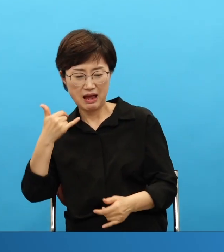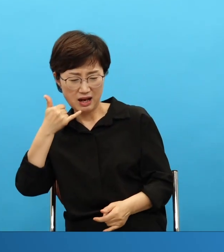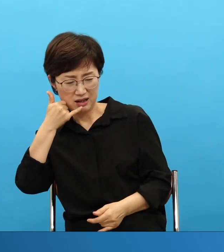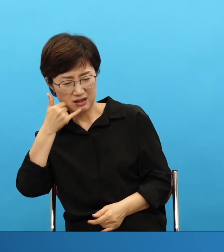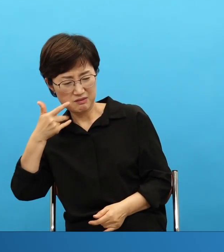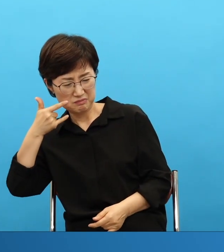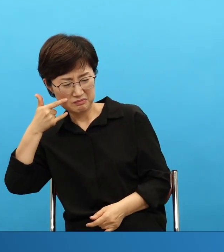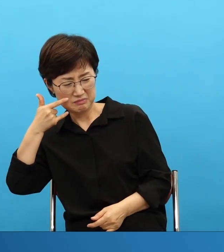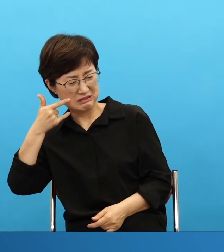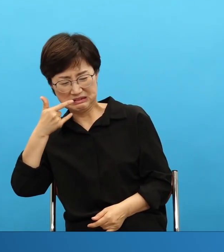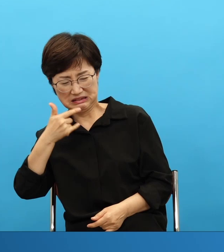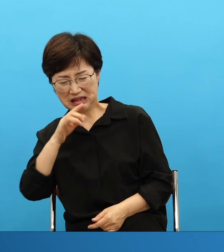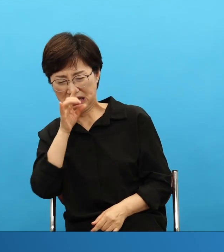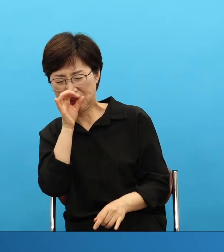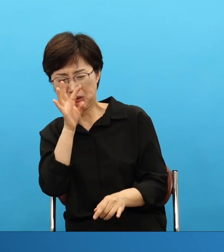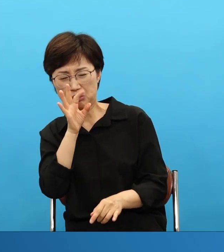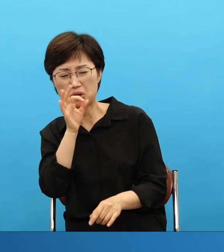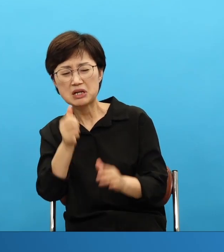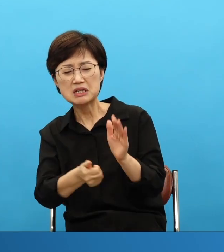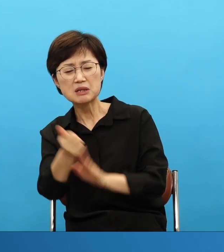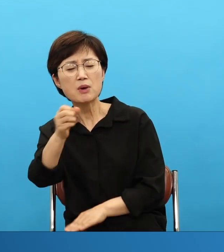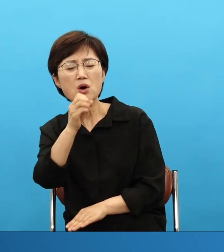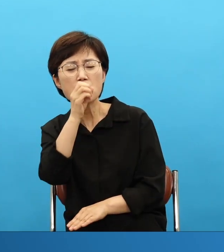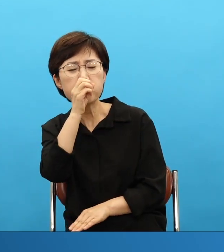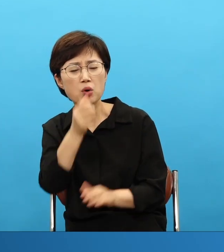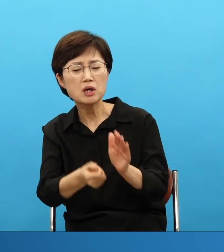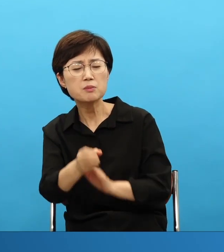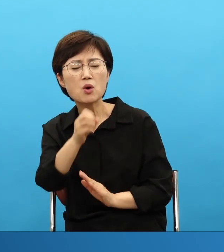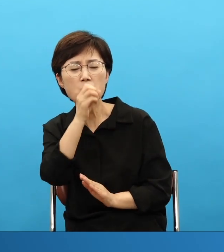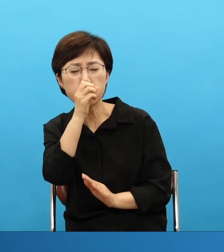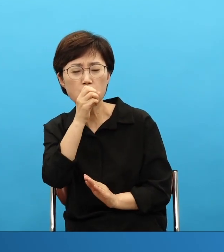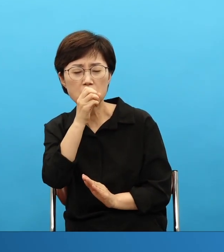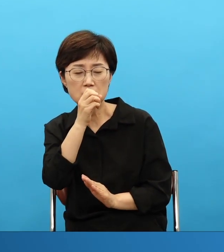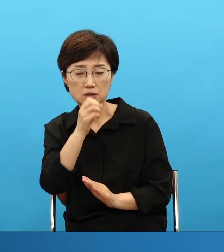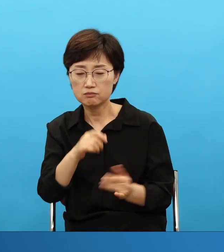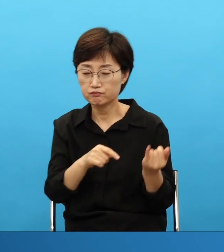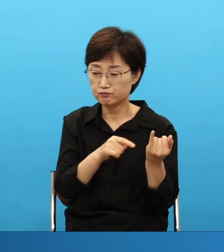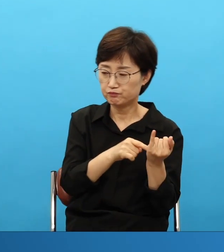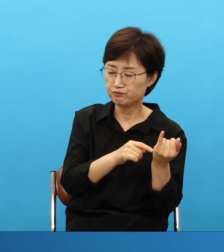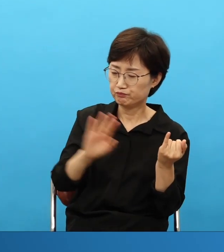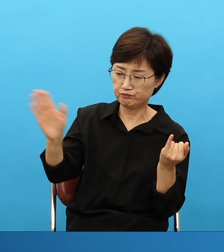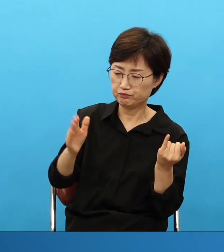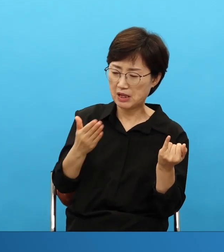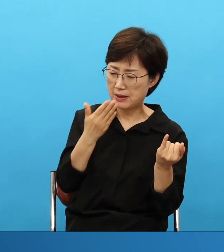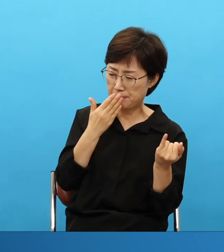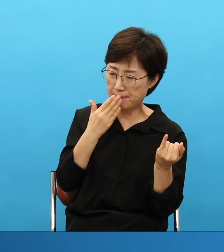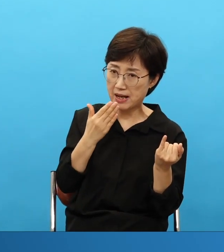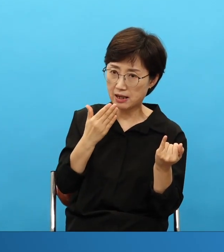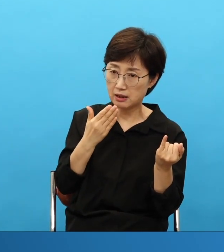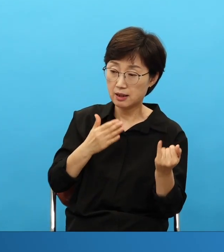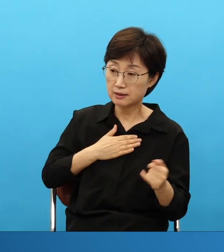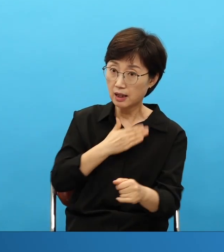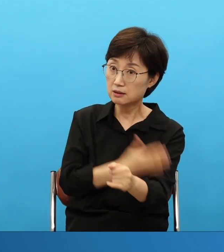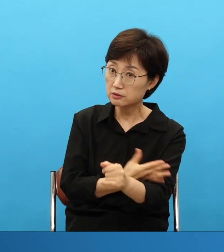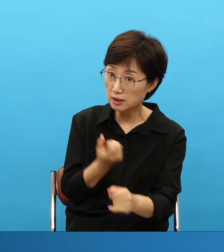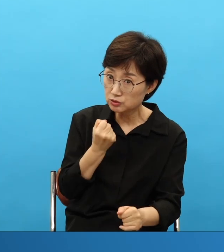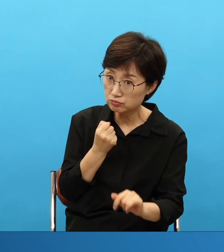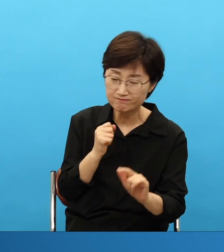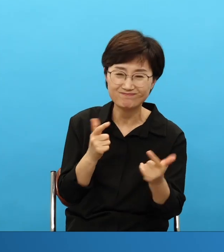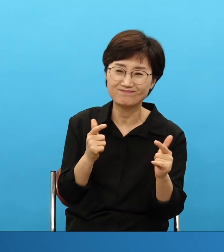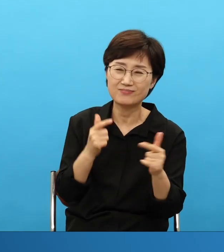안된다고이 슬리브는 된다고 했습니다 하면 된다 아닙니다 하나님이 하신다